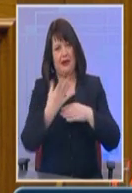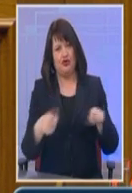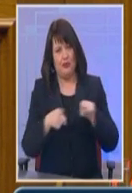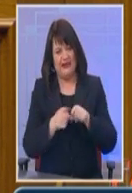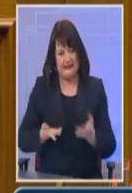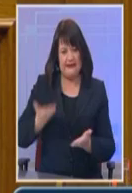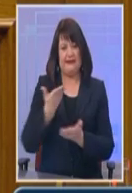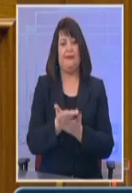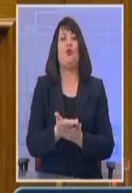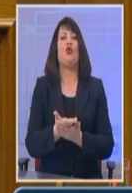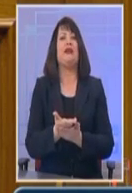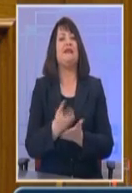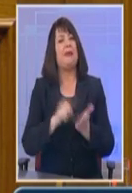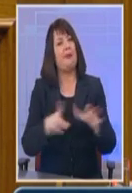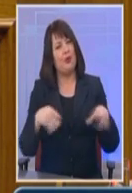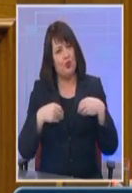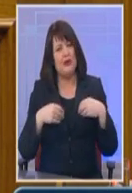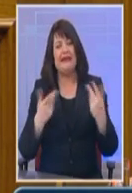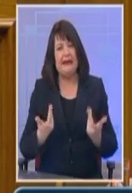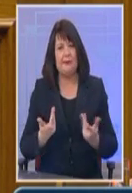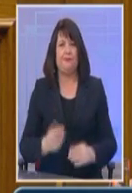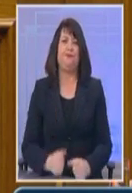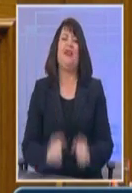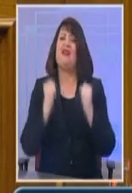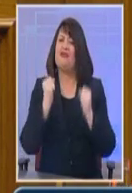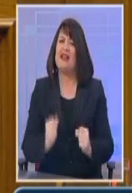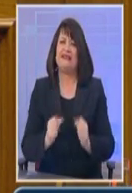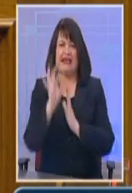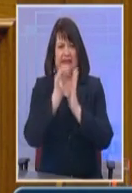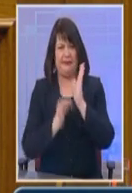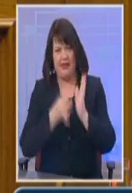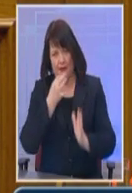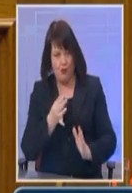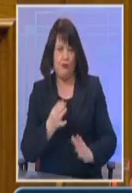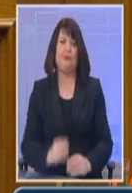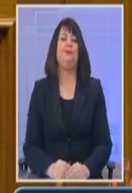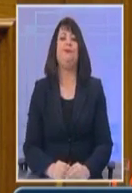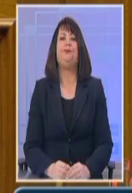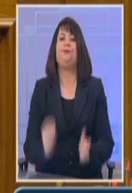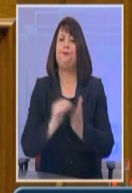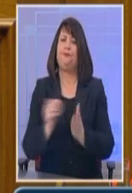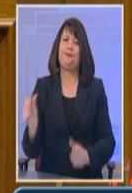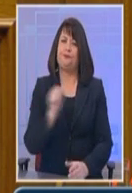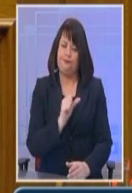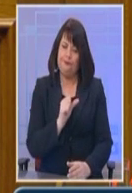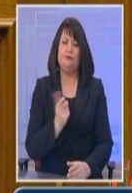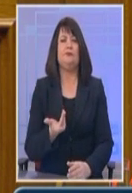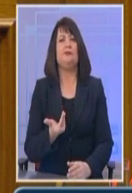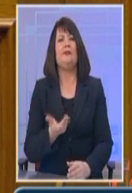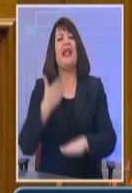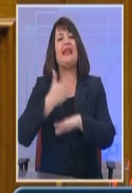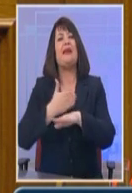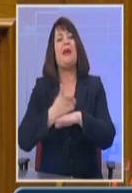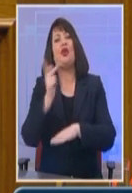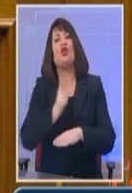πριν από λίγες ημέρες. Και αναφέρω τα βασικά σημεία την επαναφορά και επέκταση του